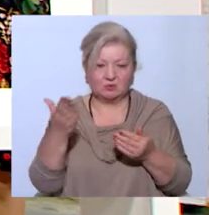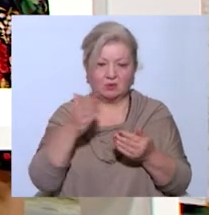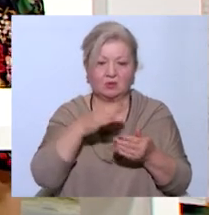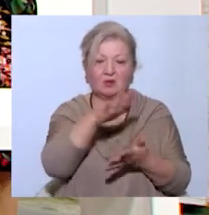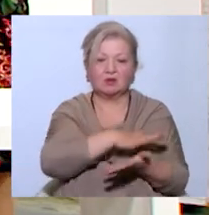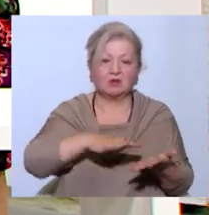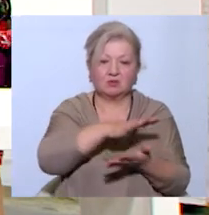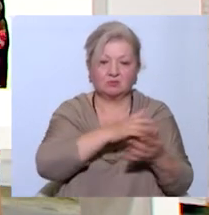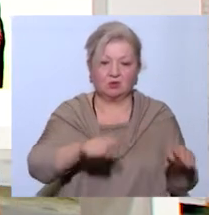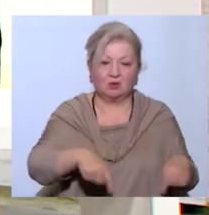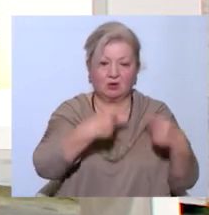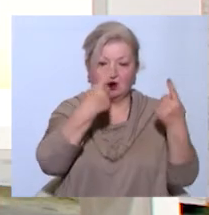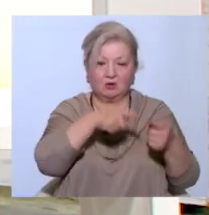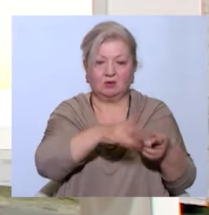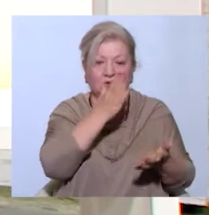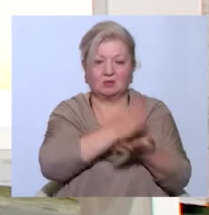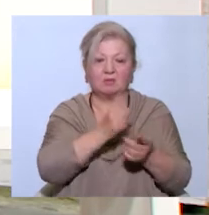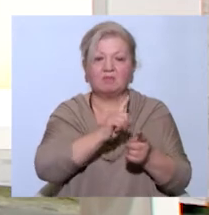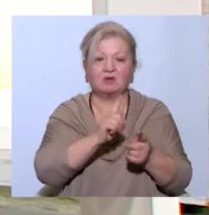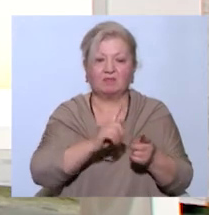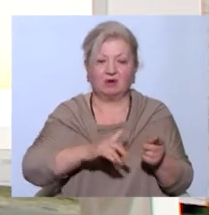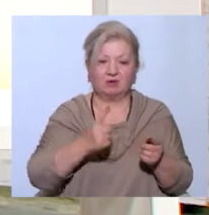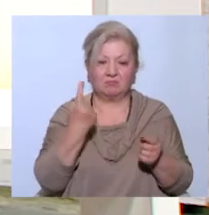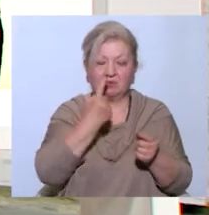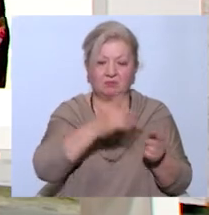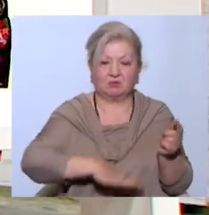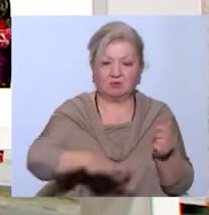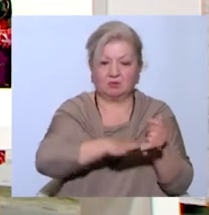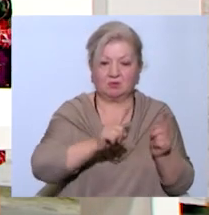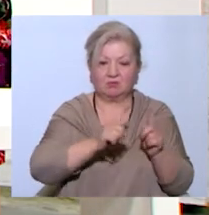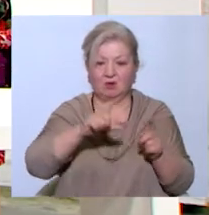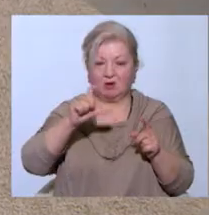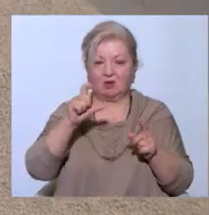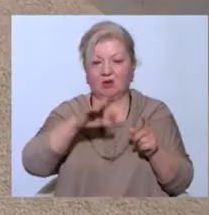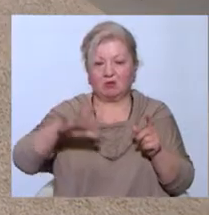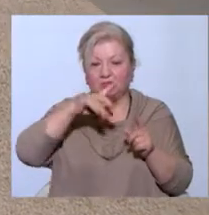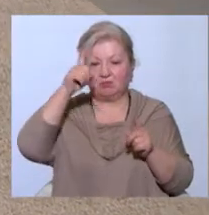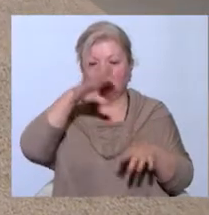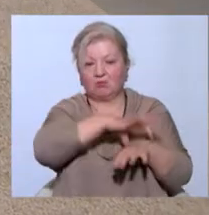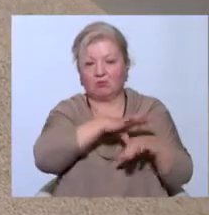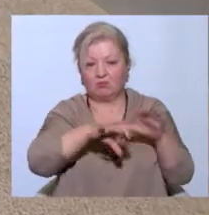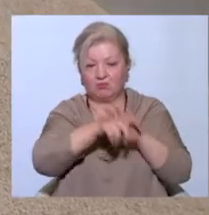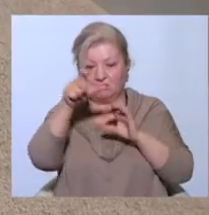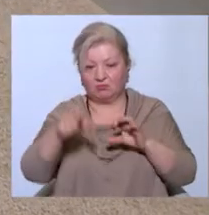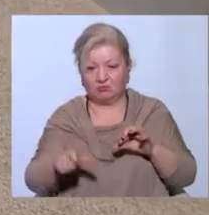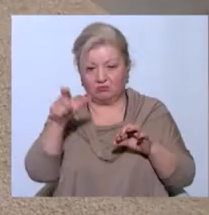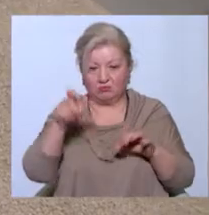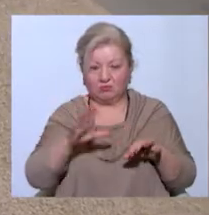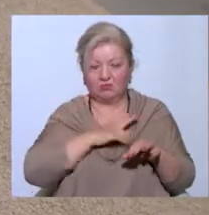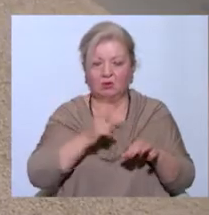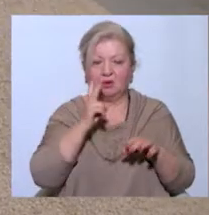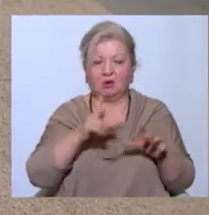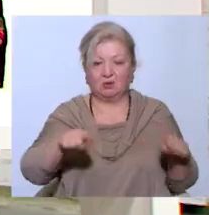ათვისებაზე, პირველი ტერიტორია, რაც რა თქმა უნდა ევროპელმა კოლონიზატორებმა აითვისეს ეს გახლდათ